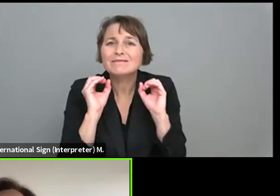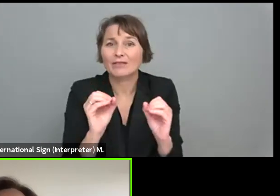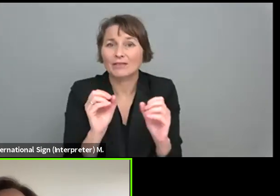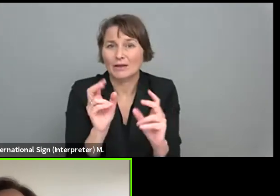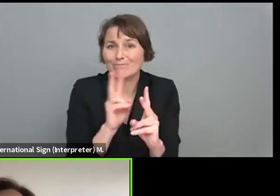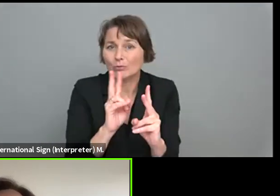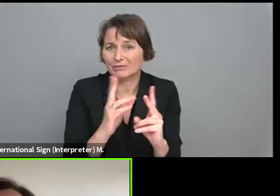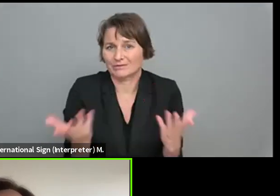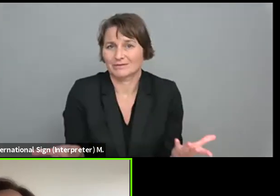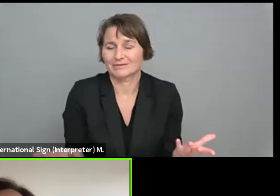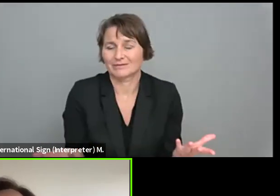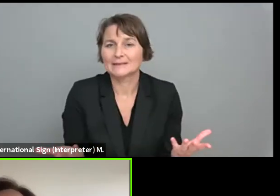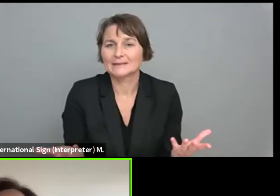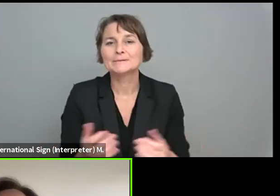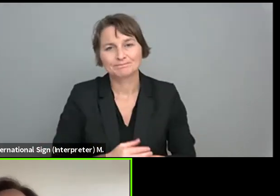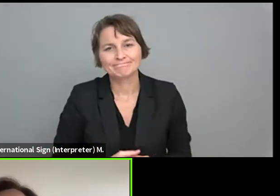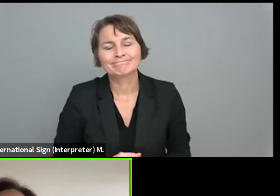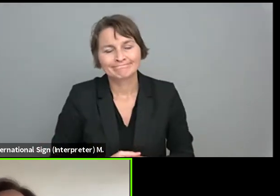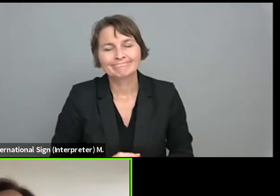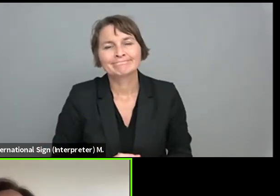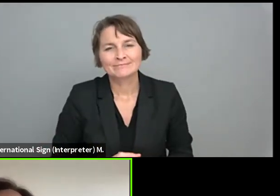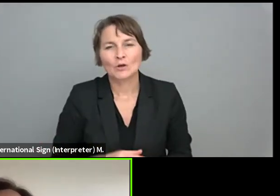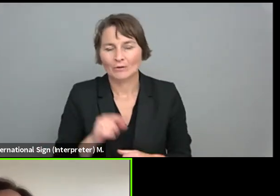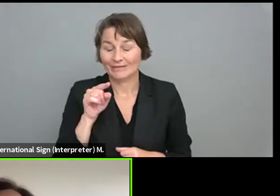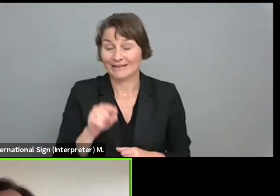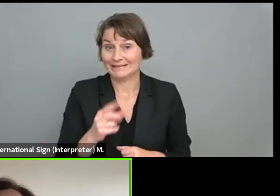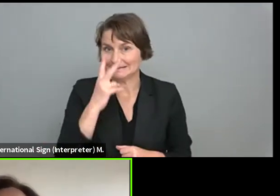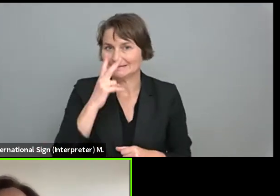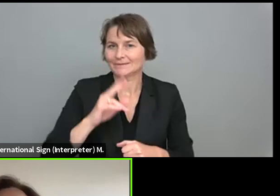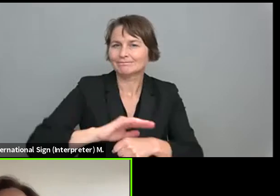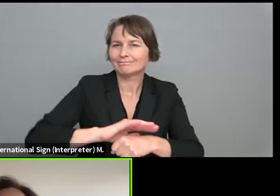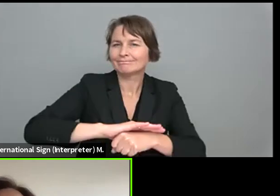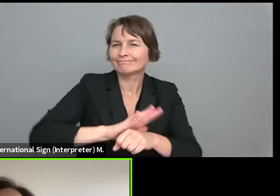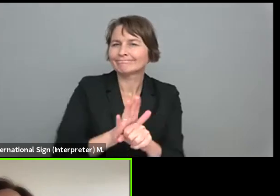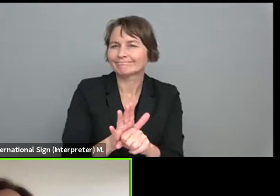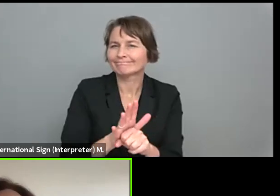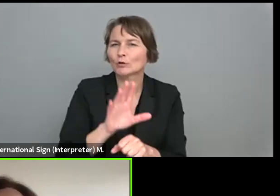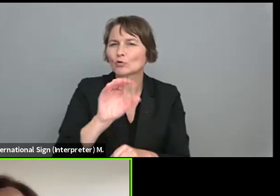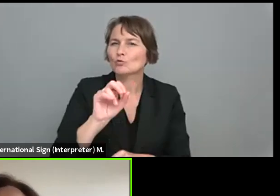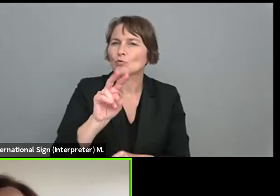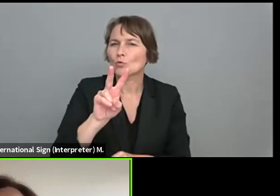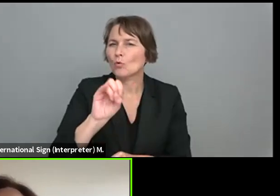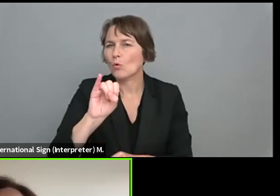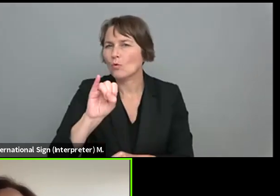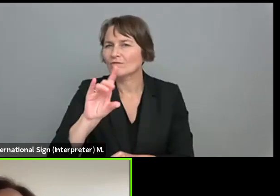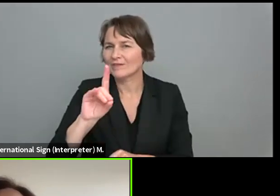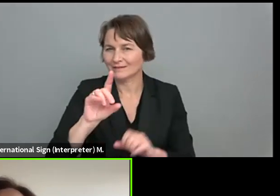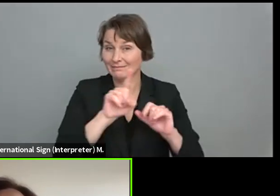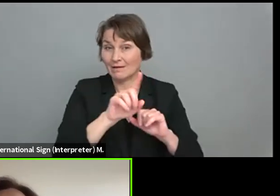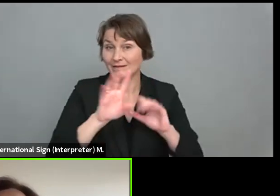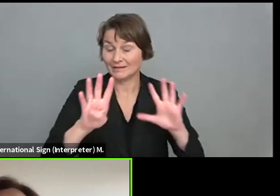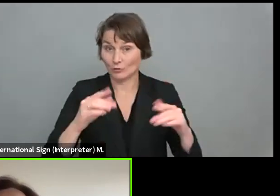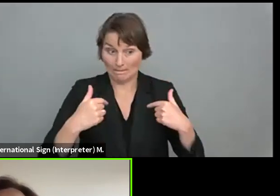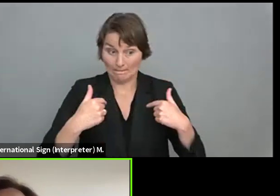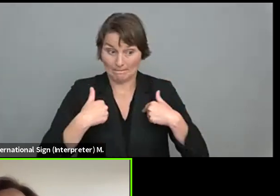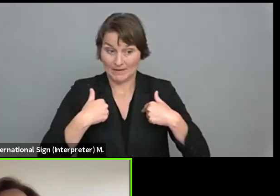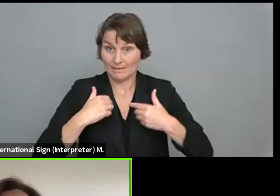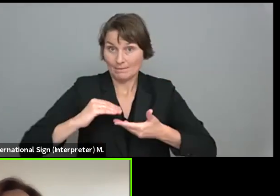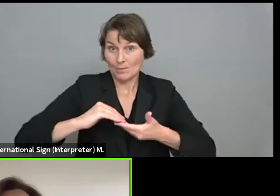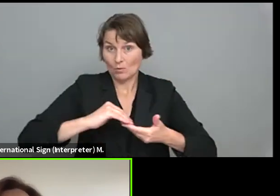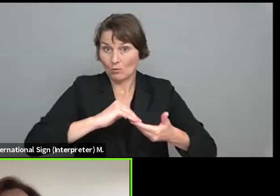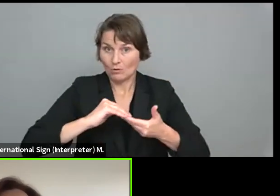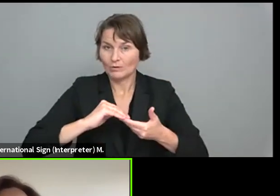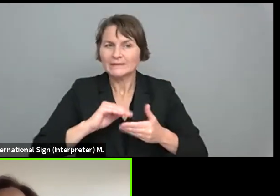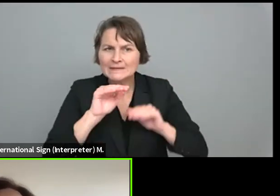du Covid-19, œuvre pour continuer à syndicaliser et à mobiliser les travailleurs, car c'est le moyen pour